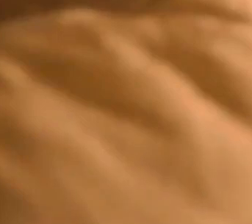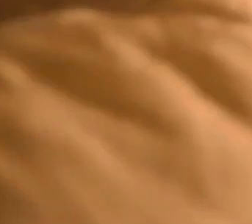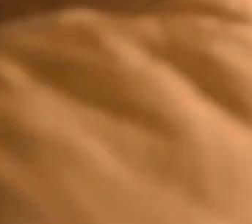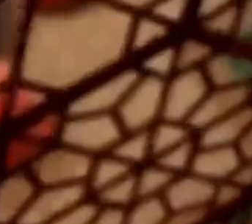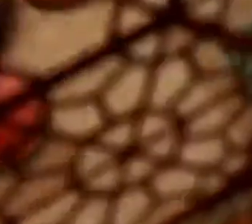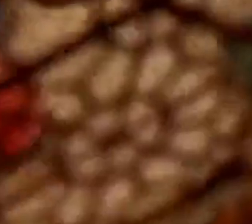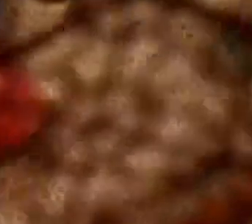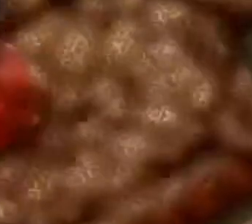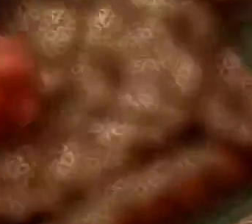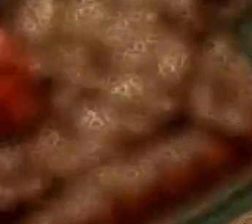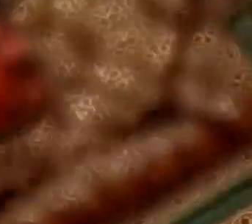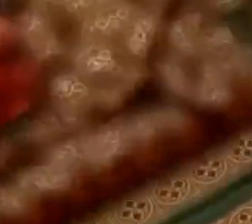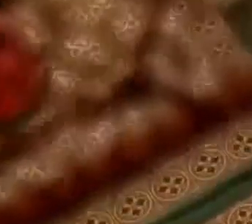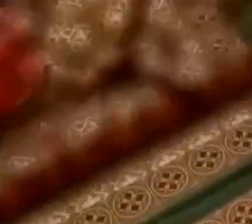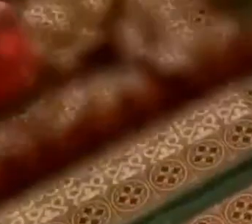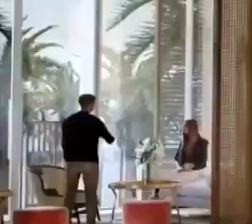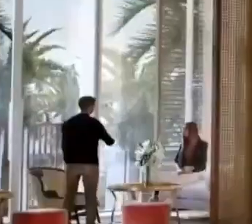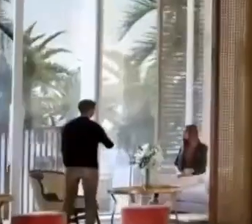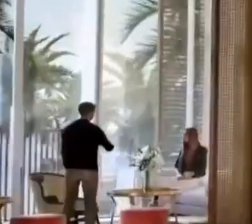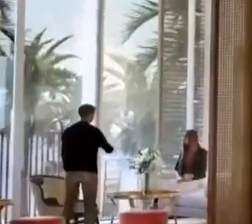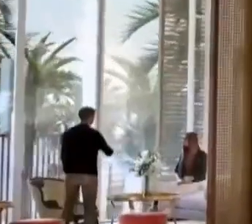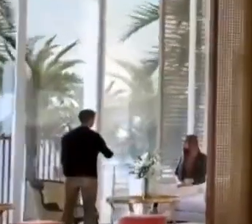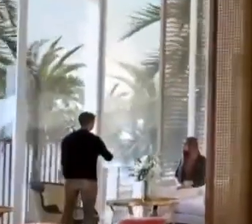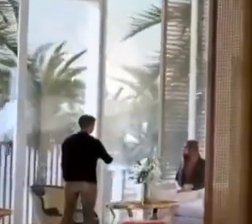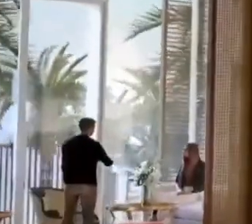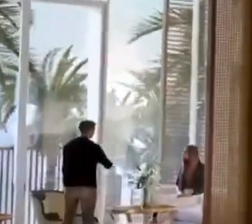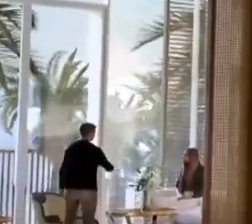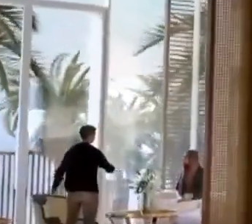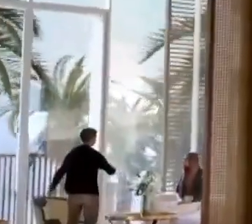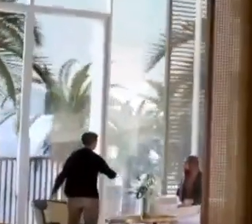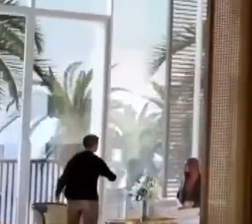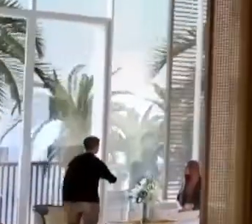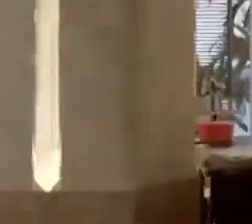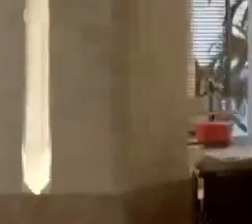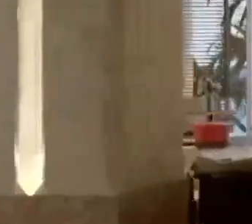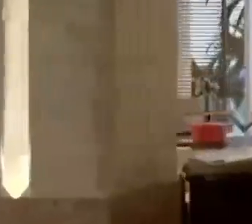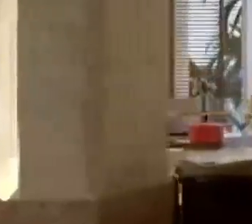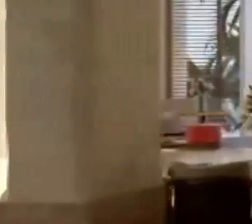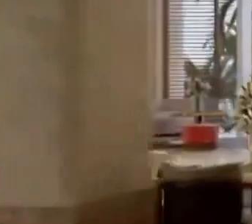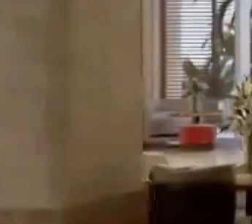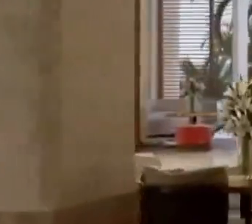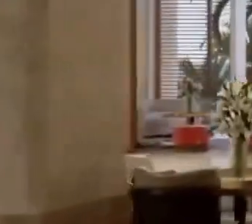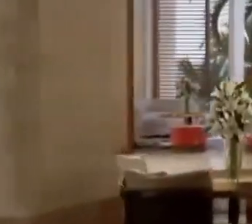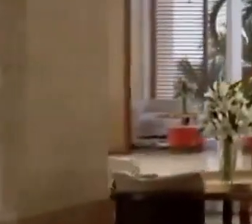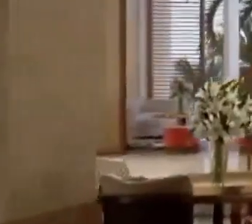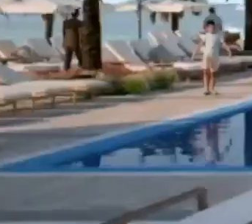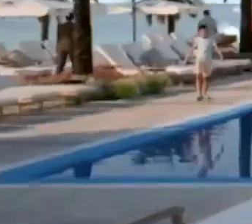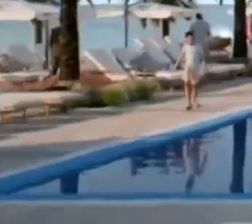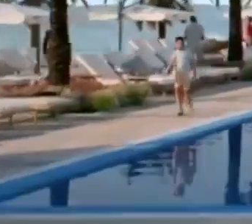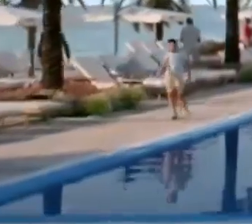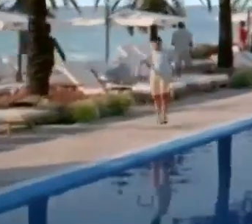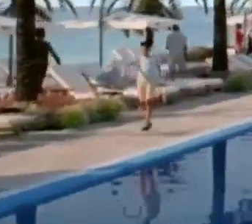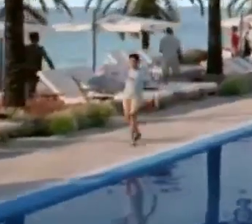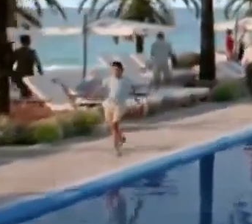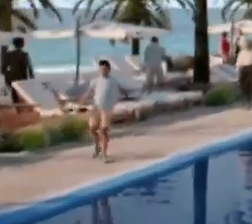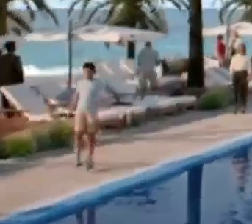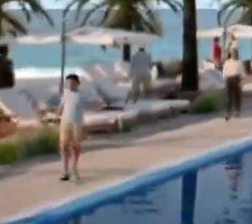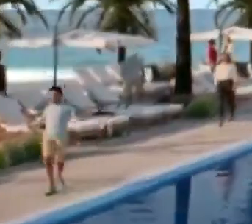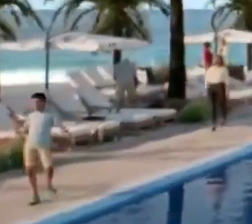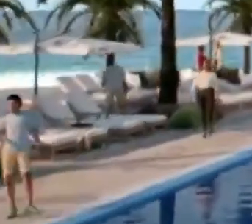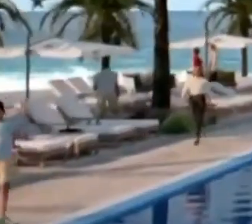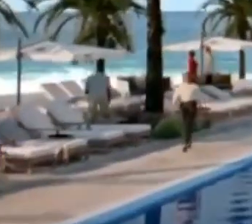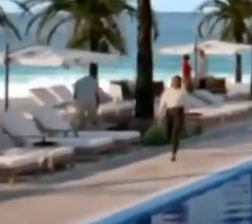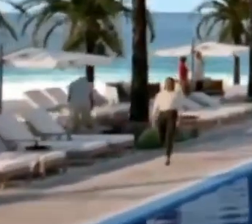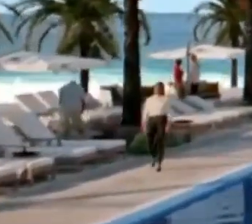ومخدمة بالكامل من نوعها في السلطنة. لأني أستحق بيت أحس فيه كأني بإجازة سعيدة وعيش الرفاهية